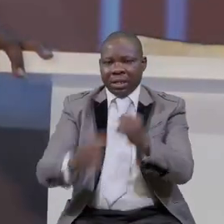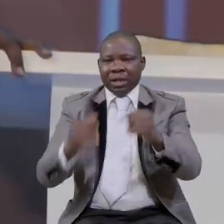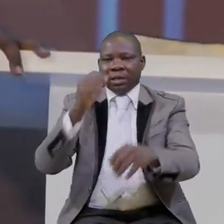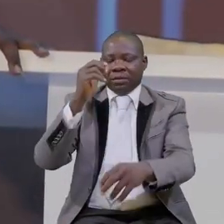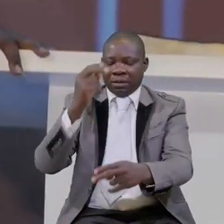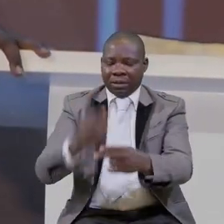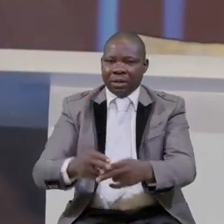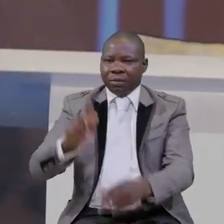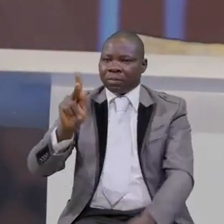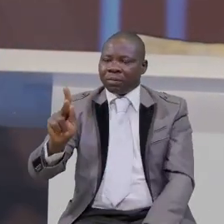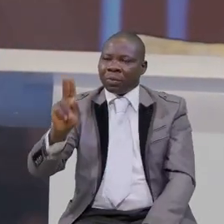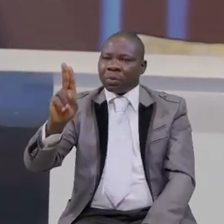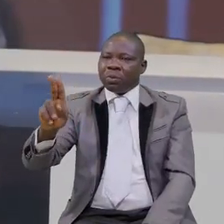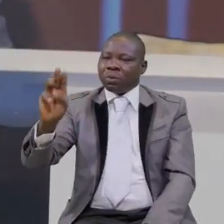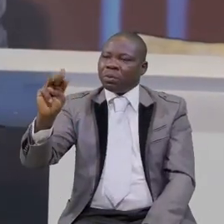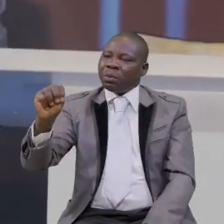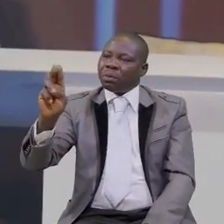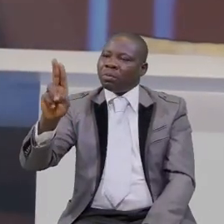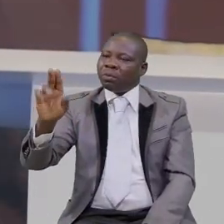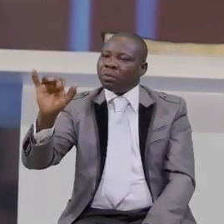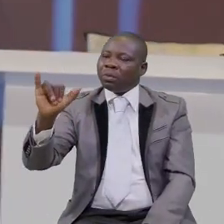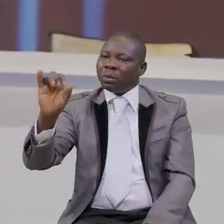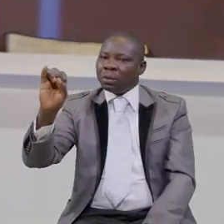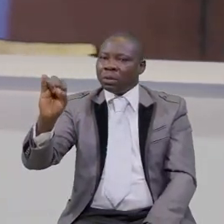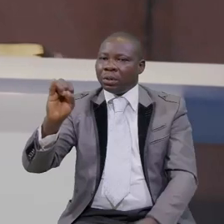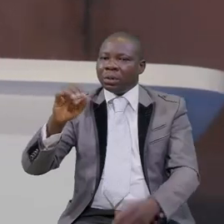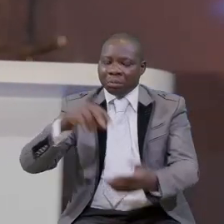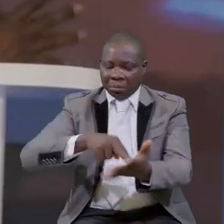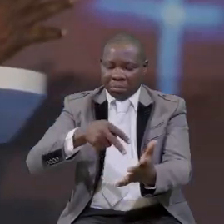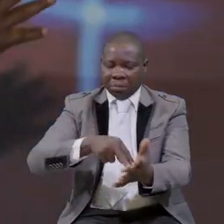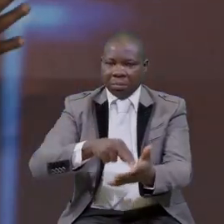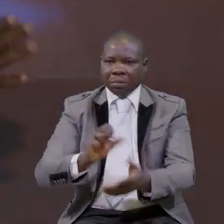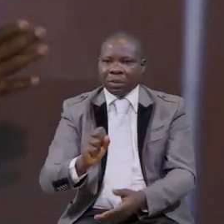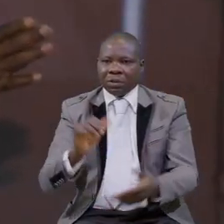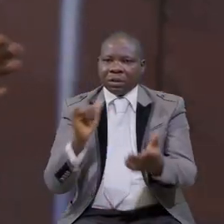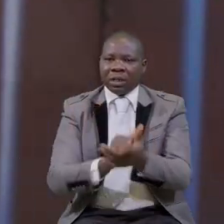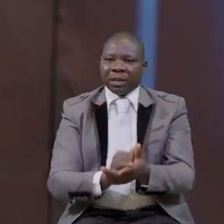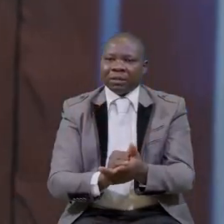Et Kumui, Kumui veut dire